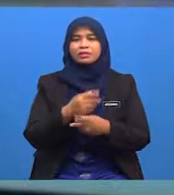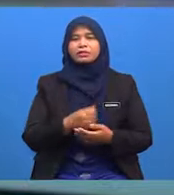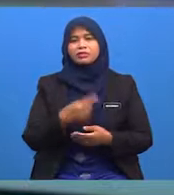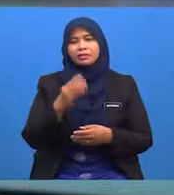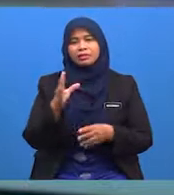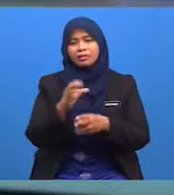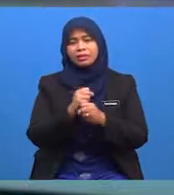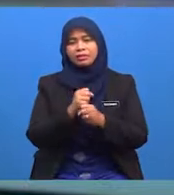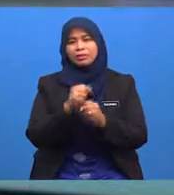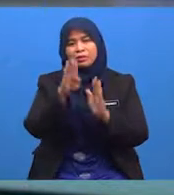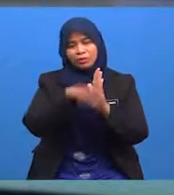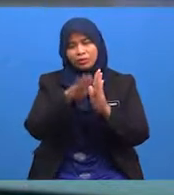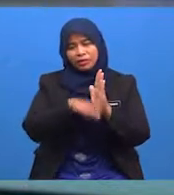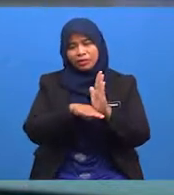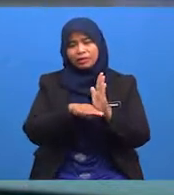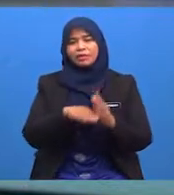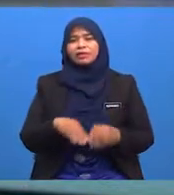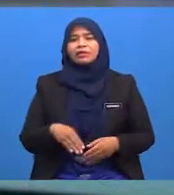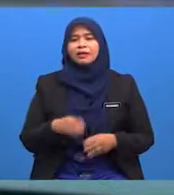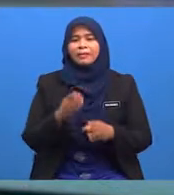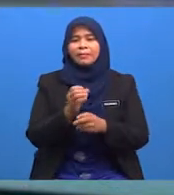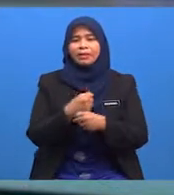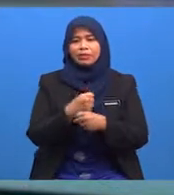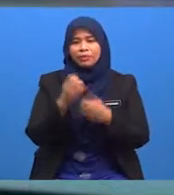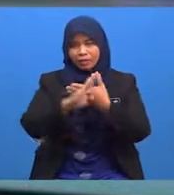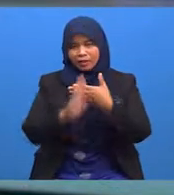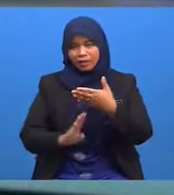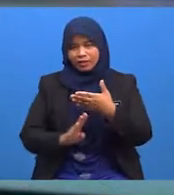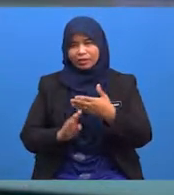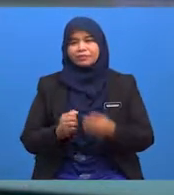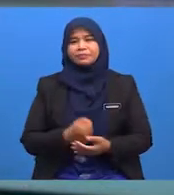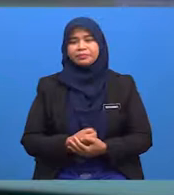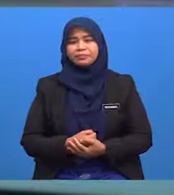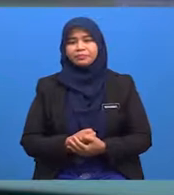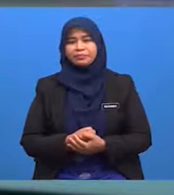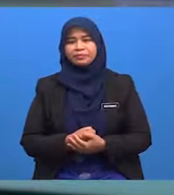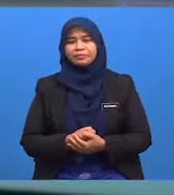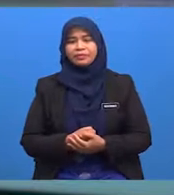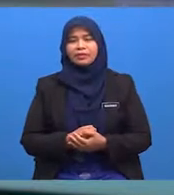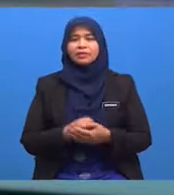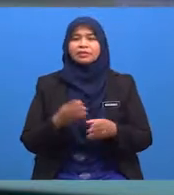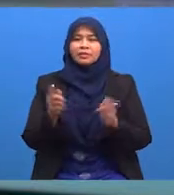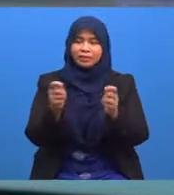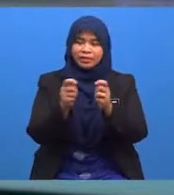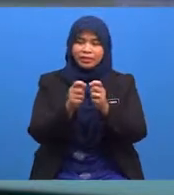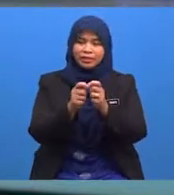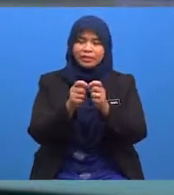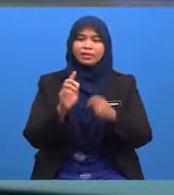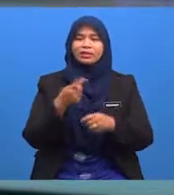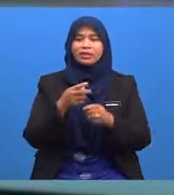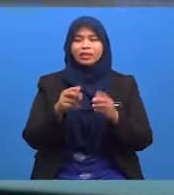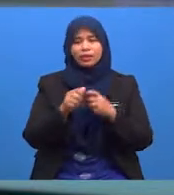dapat meminimumkan risiko sesuatu bentuk bahaya untuk menimpa diri kita. Umpamanya, kita